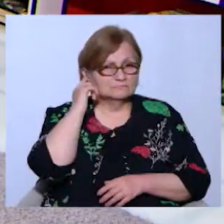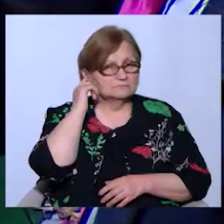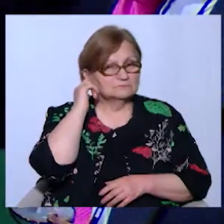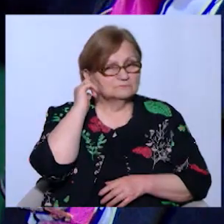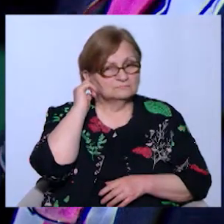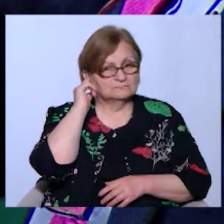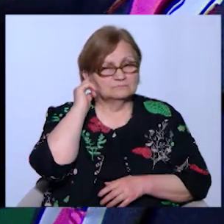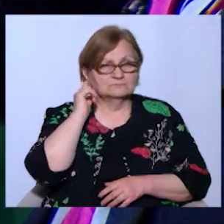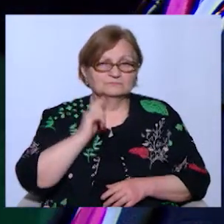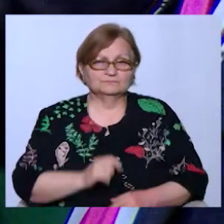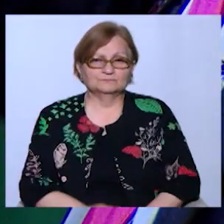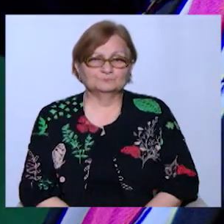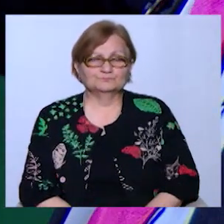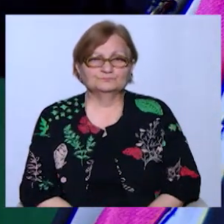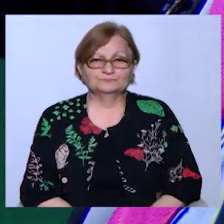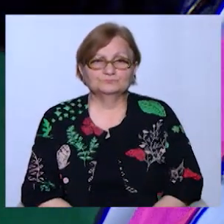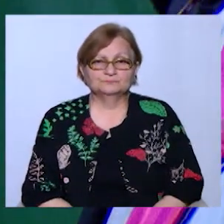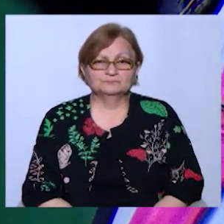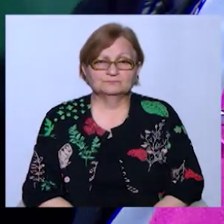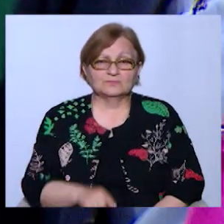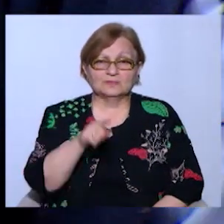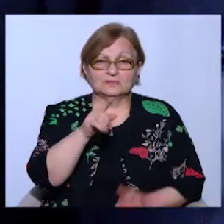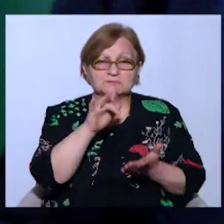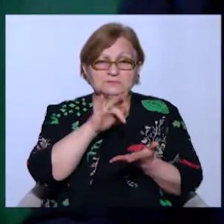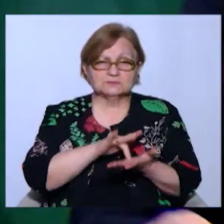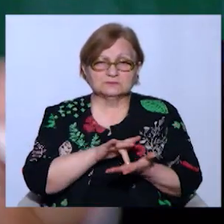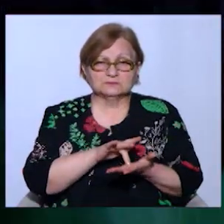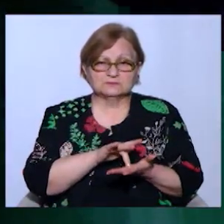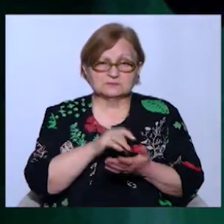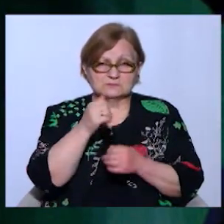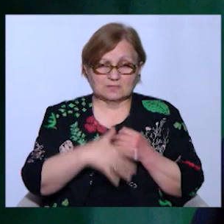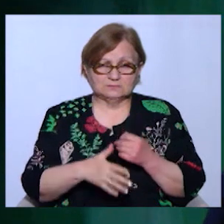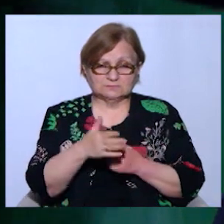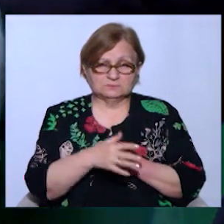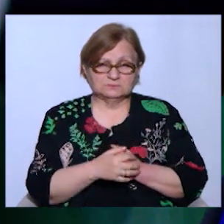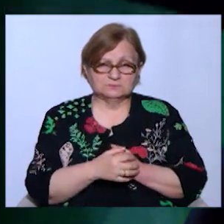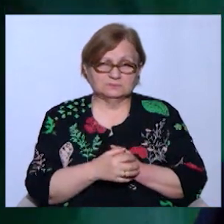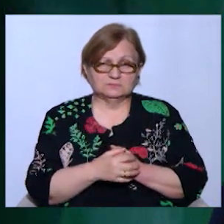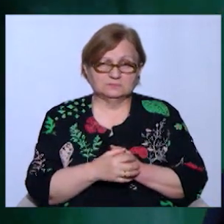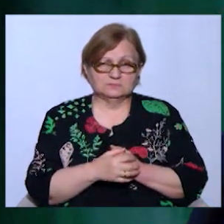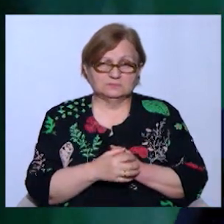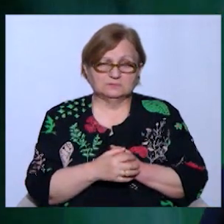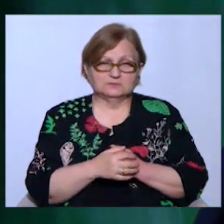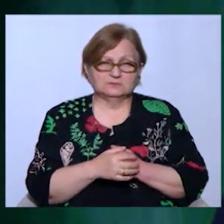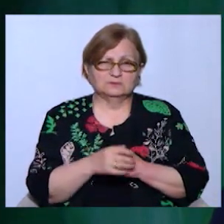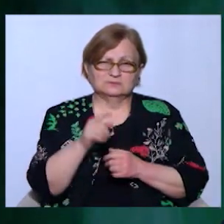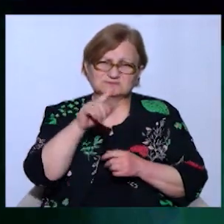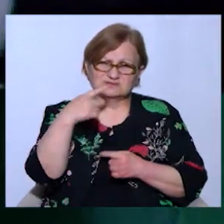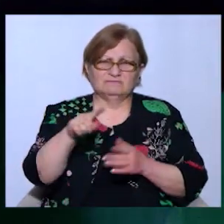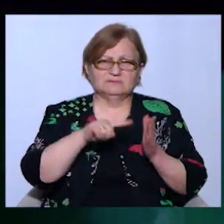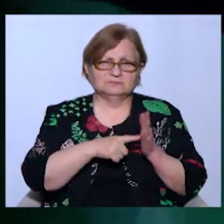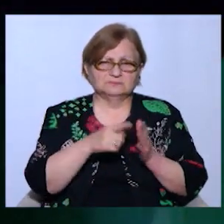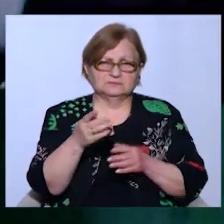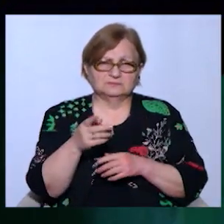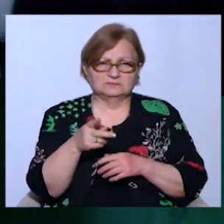შემოხაზე წრეწირი. აი ეს არის ცენტრი, უძრავი წერტილი. აი ავიღე წრეწირზე ერთი წერტილი M